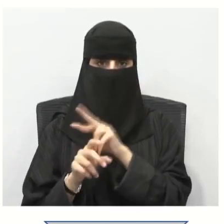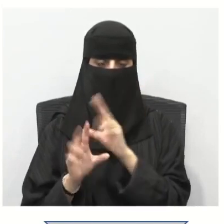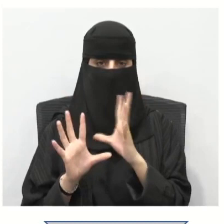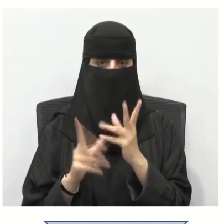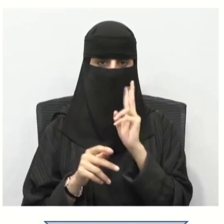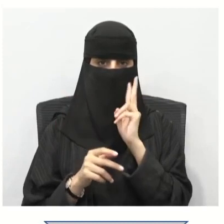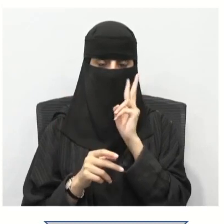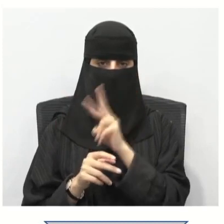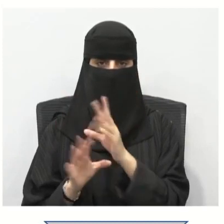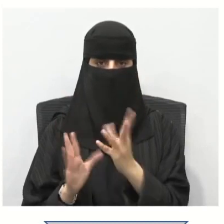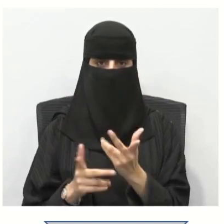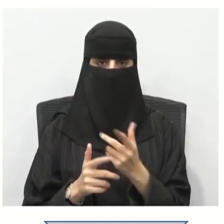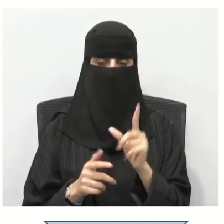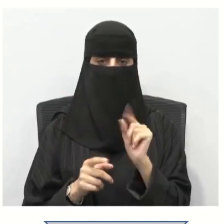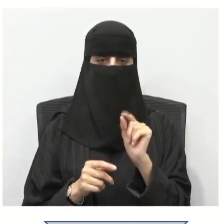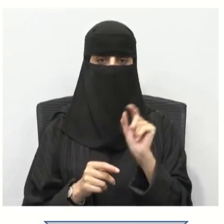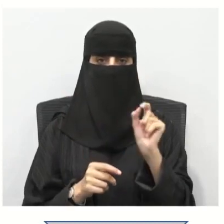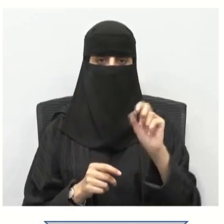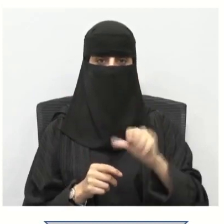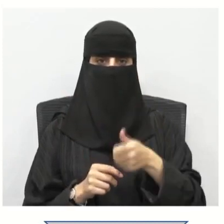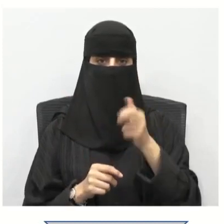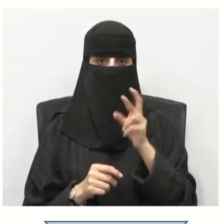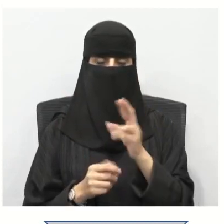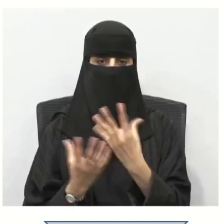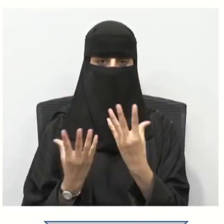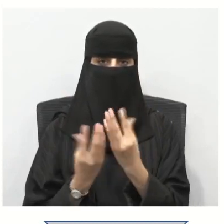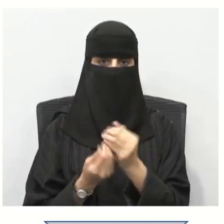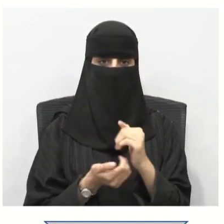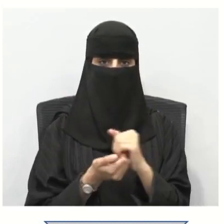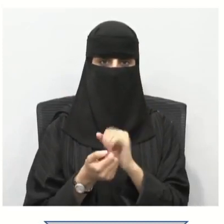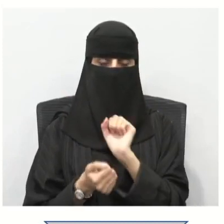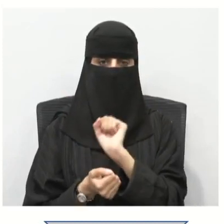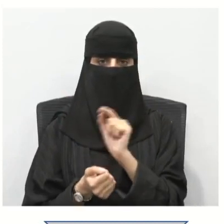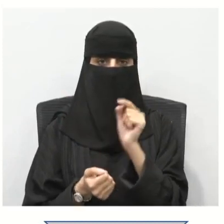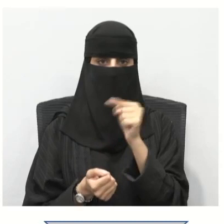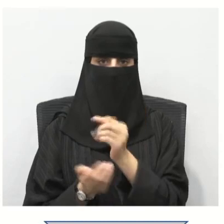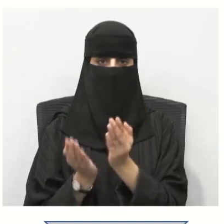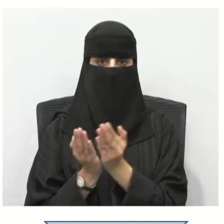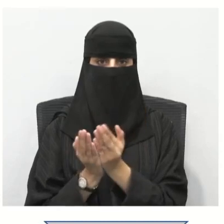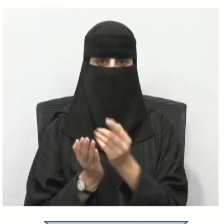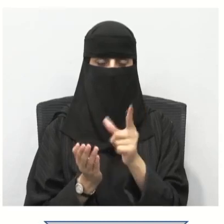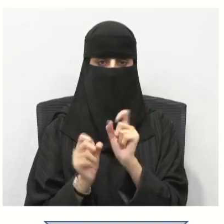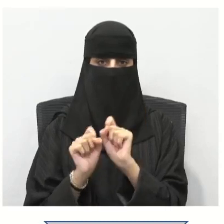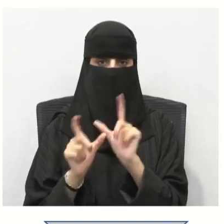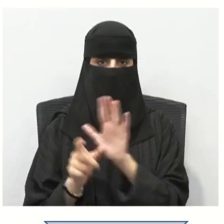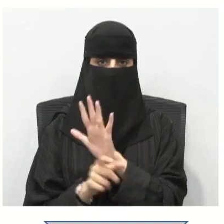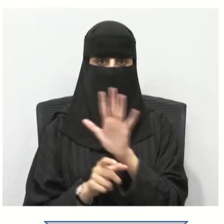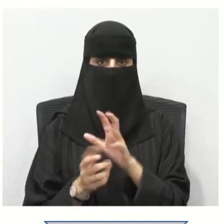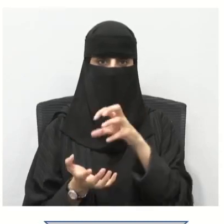احسنتم فواز وزميله في المدرسه يبدو من الصوره انهما في المدرسه